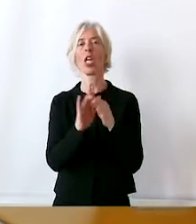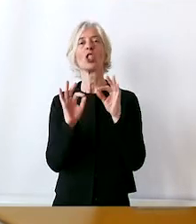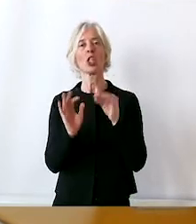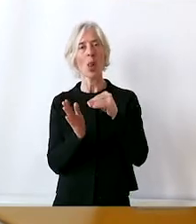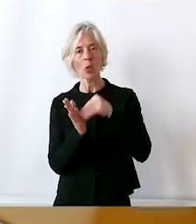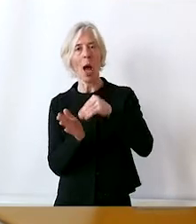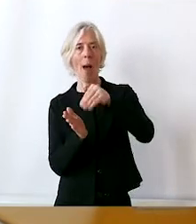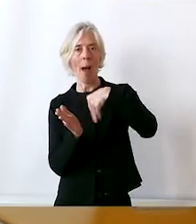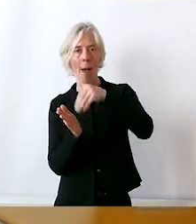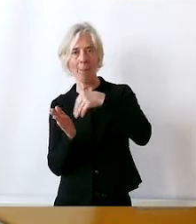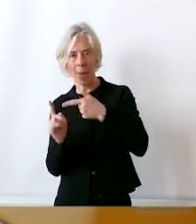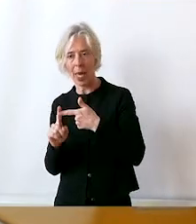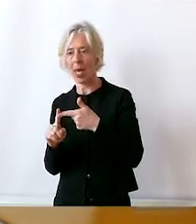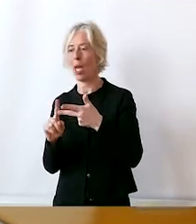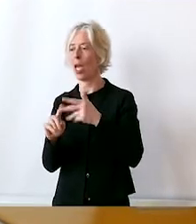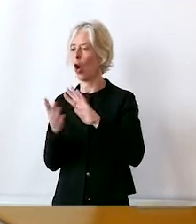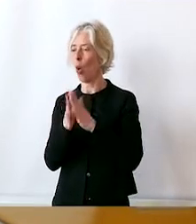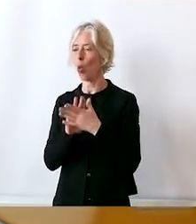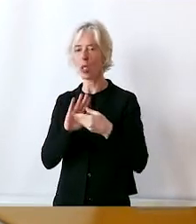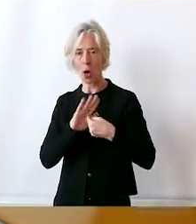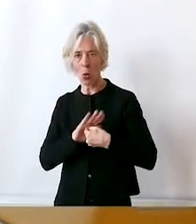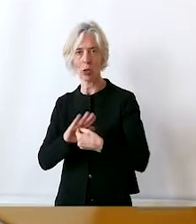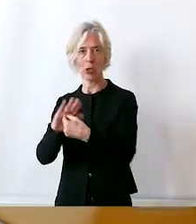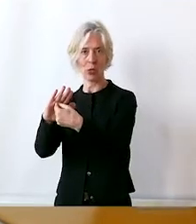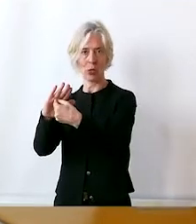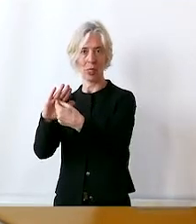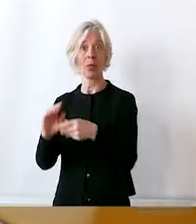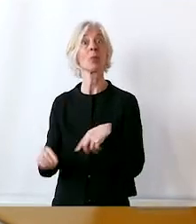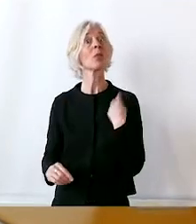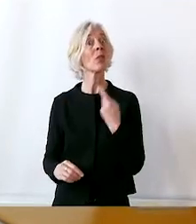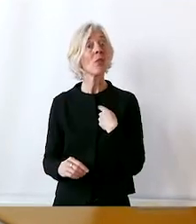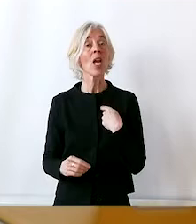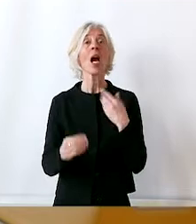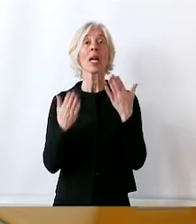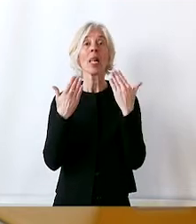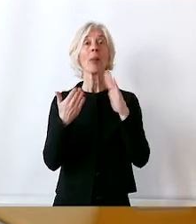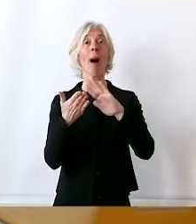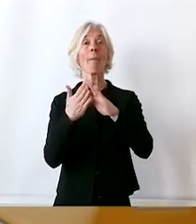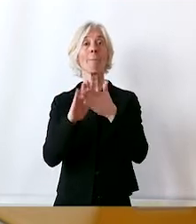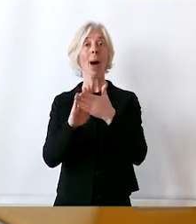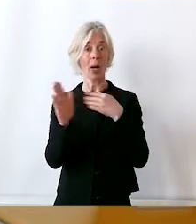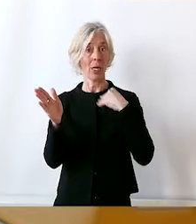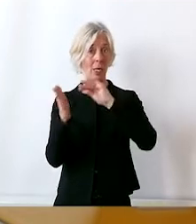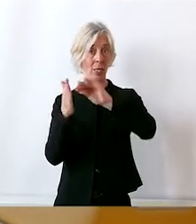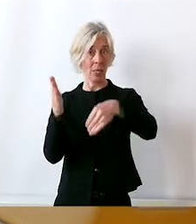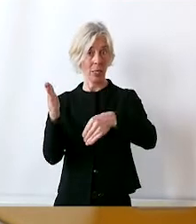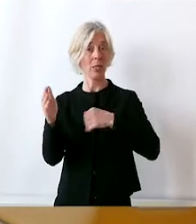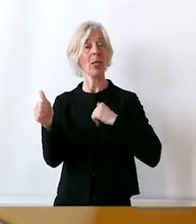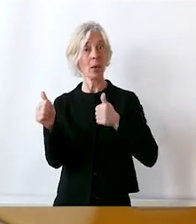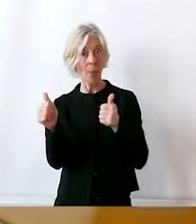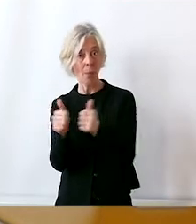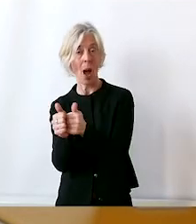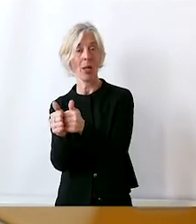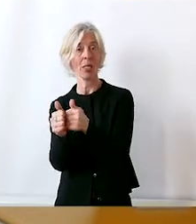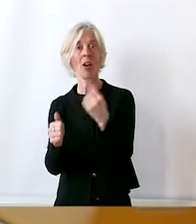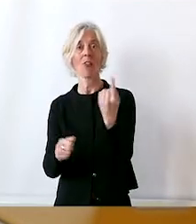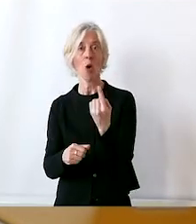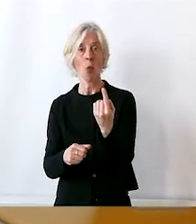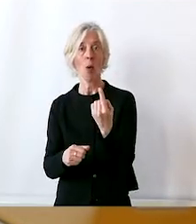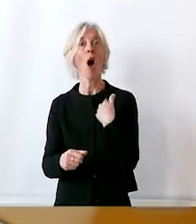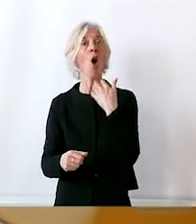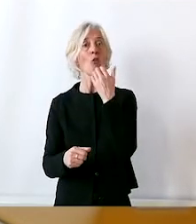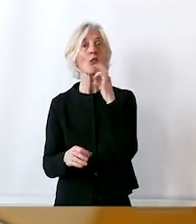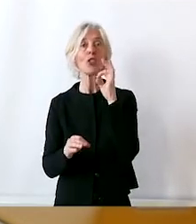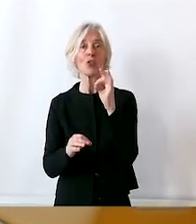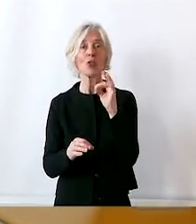Genehmigungsbehörde. Wir sind Partner im Augsburger Klimapakt, weil wir als bayerische Umweltbehörde mit Hauptsitz in Augsburg gerne